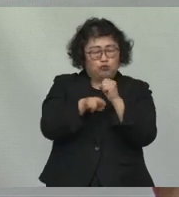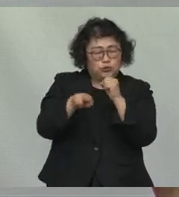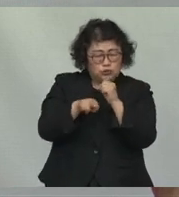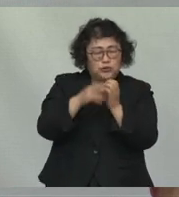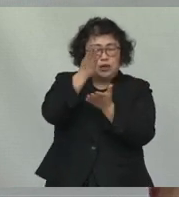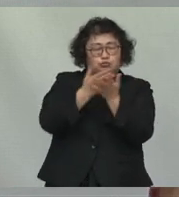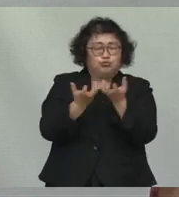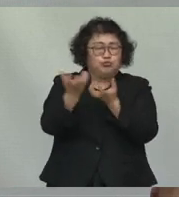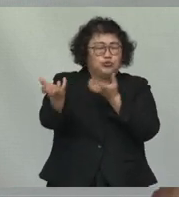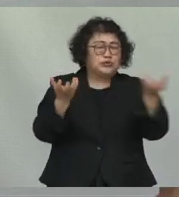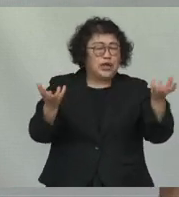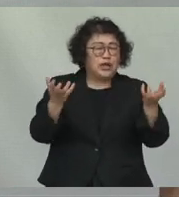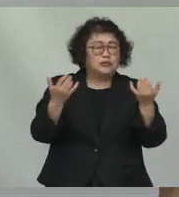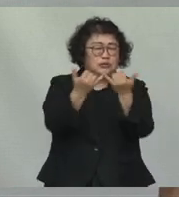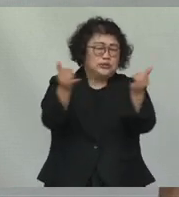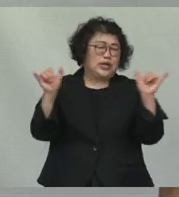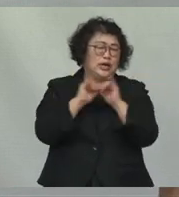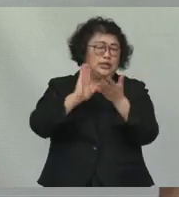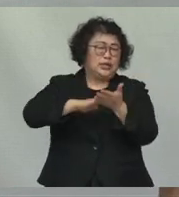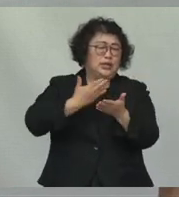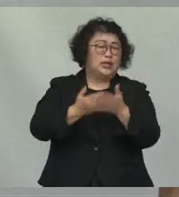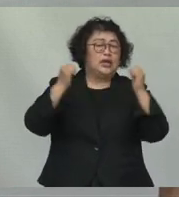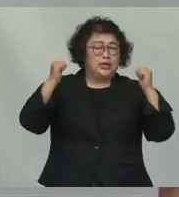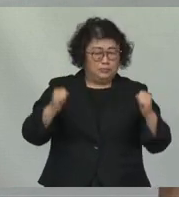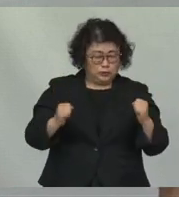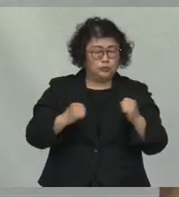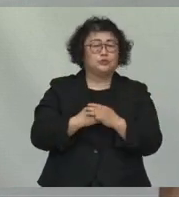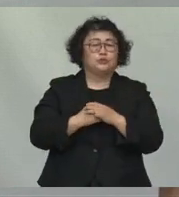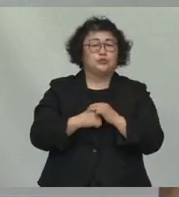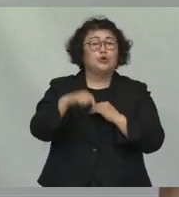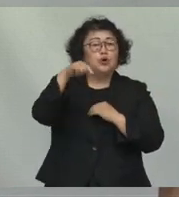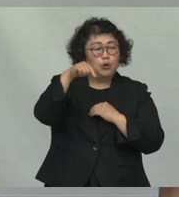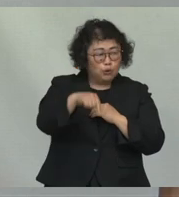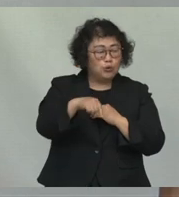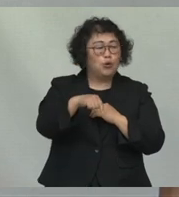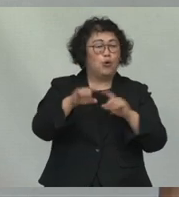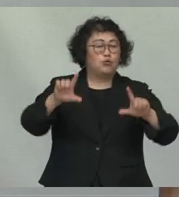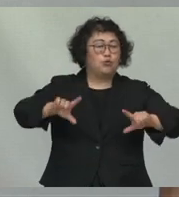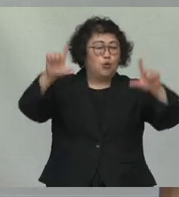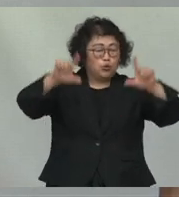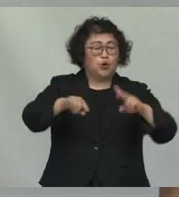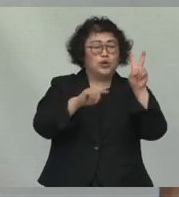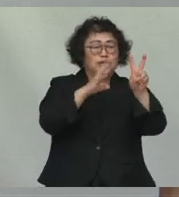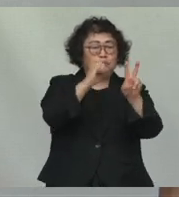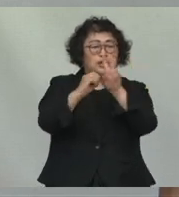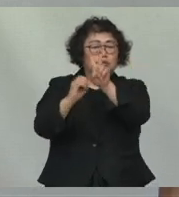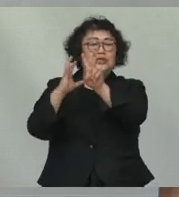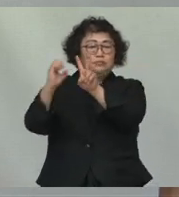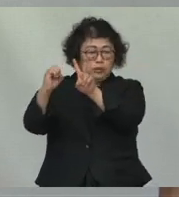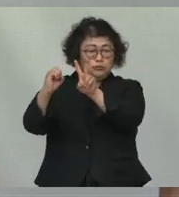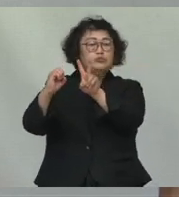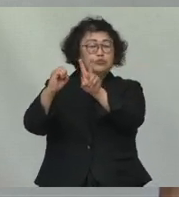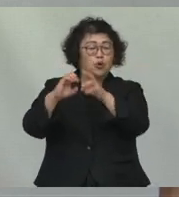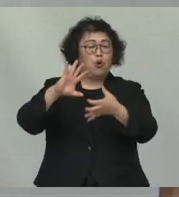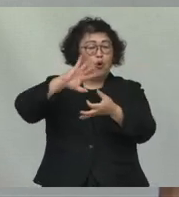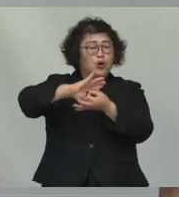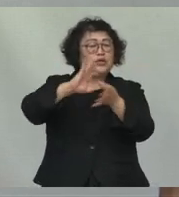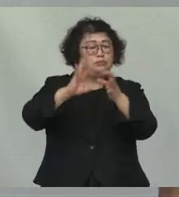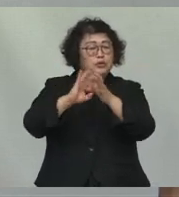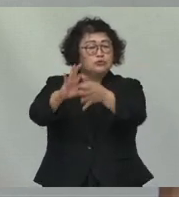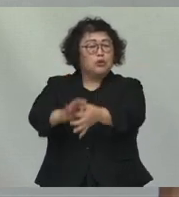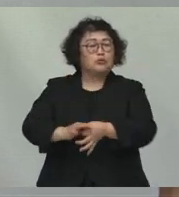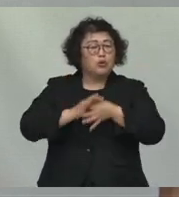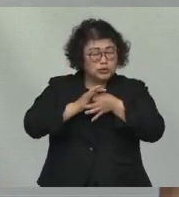断社会が生まれようとしておりますけれども、この東京2020のオリンピックを通